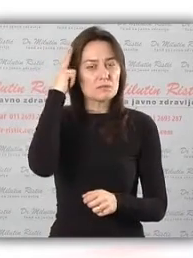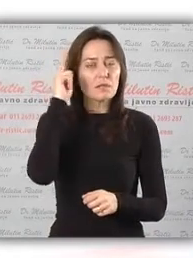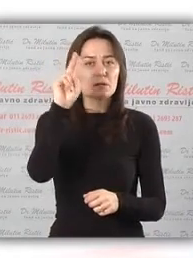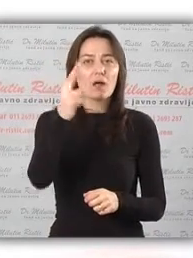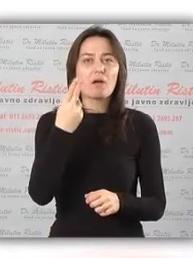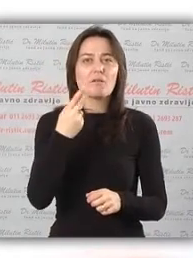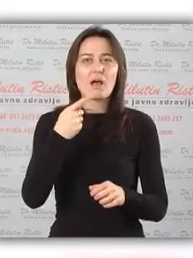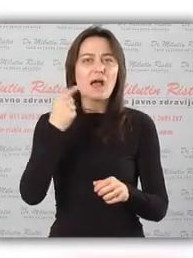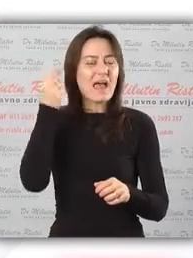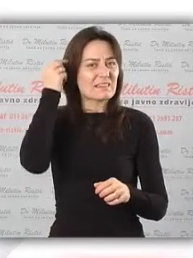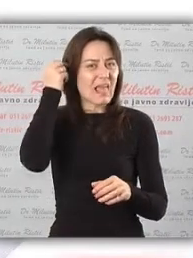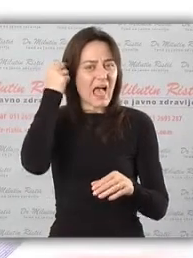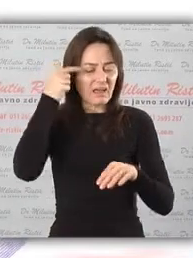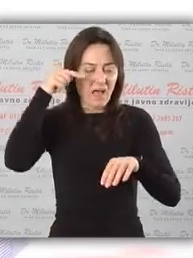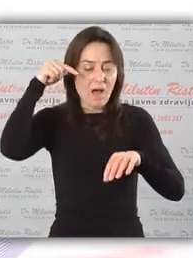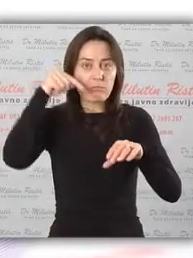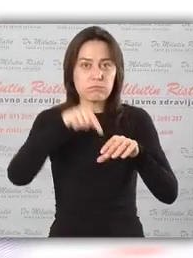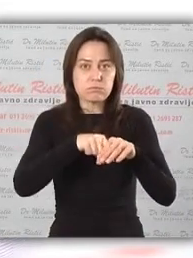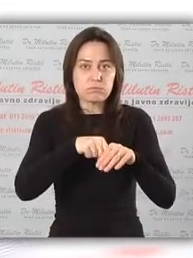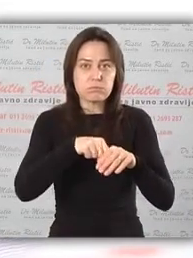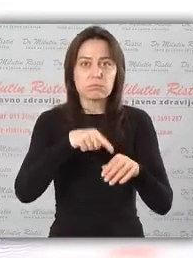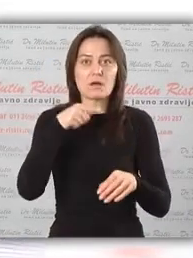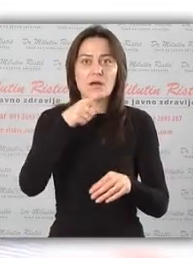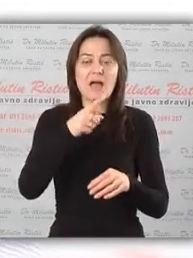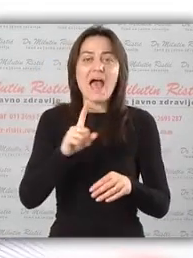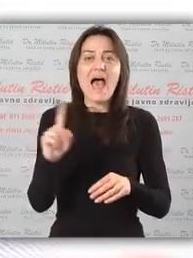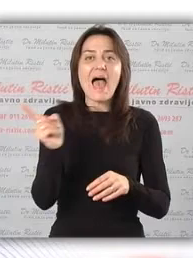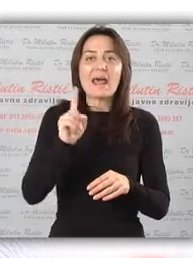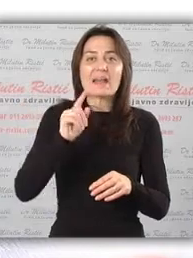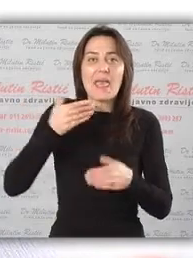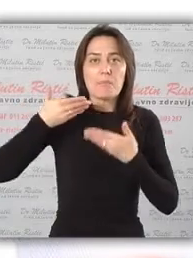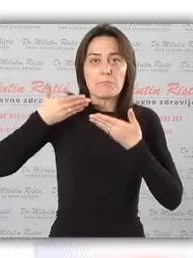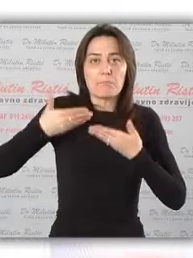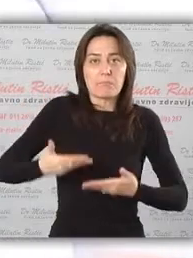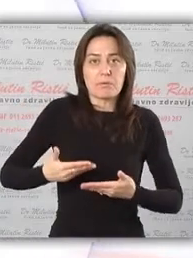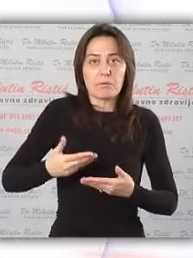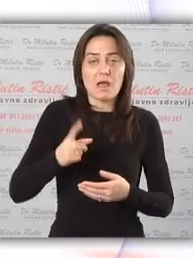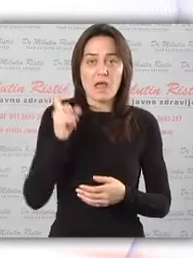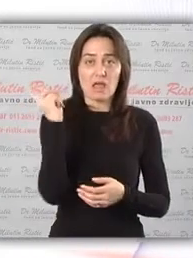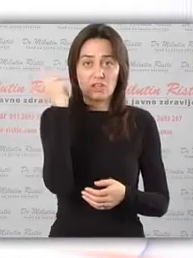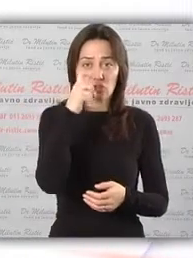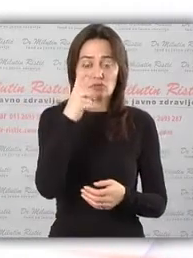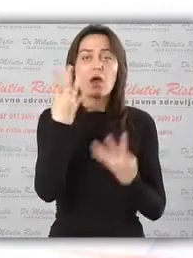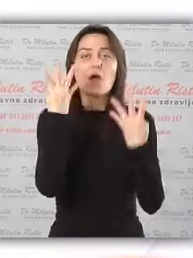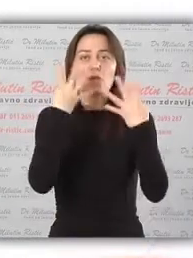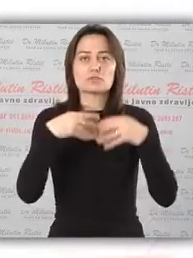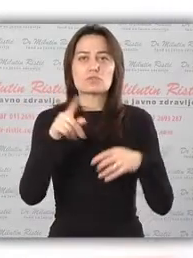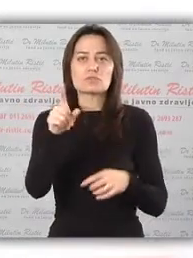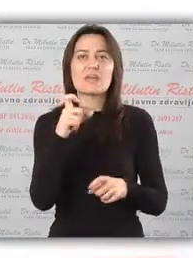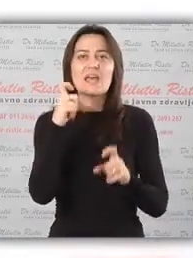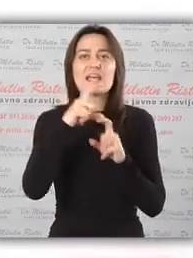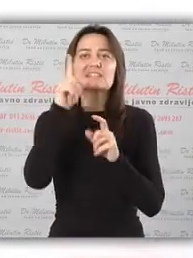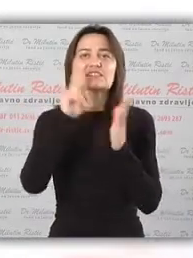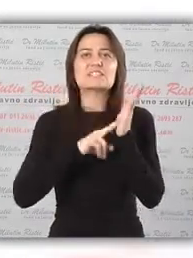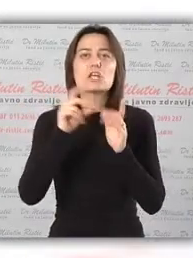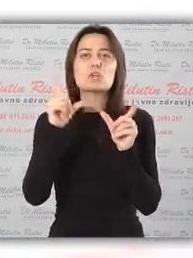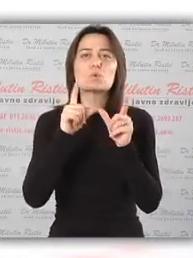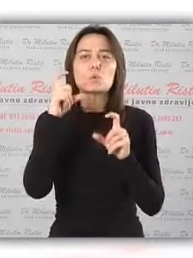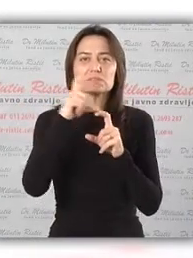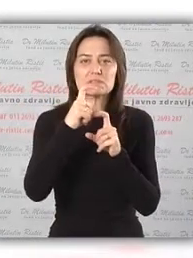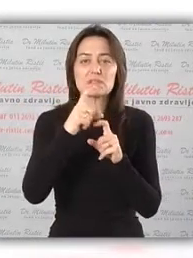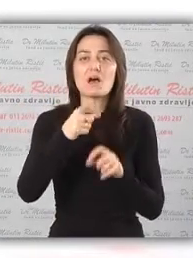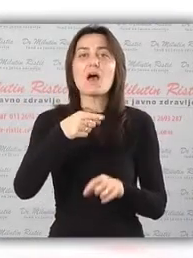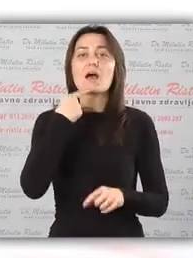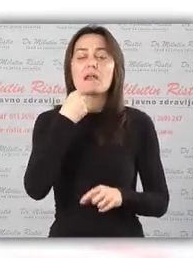pod nazivom urasla dlaka u predelu repnog dela kičmenog stuba. Stručno se naziva sinus